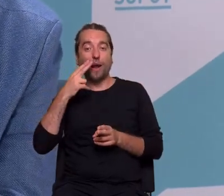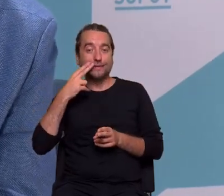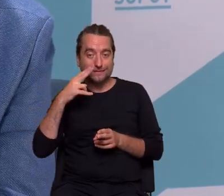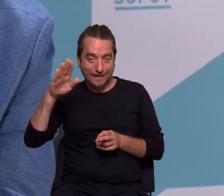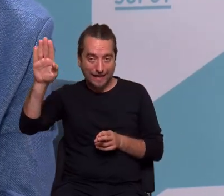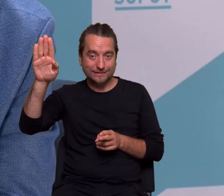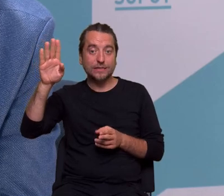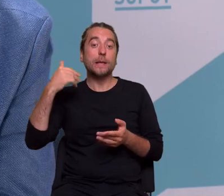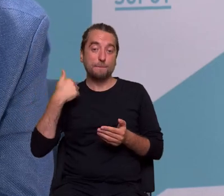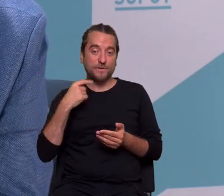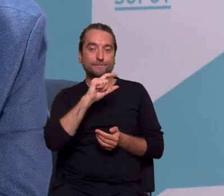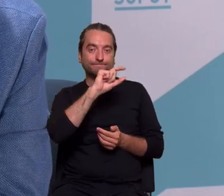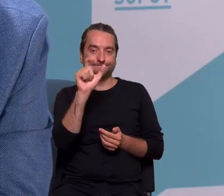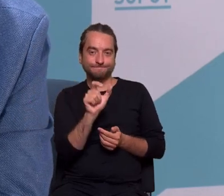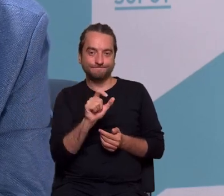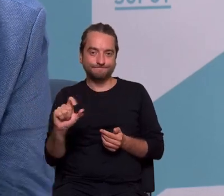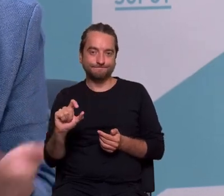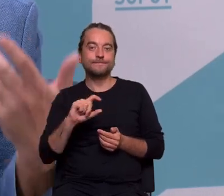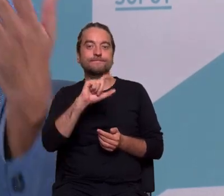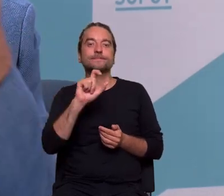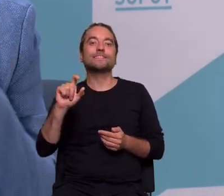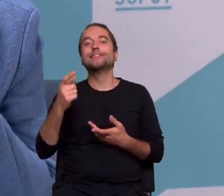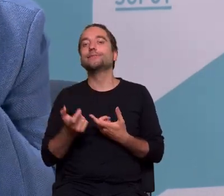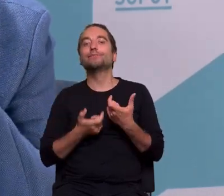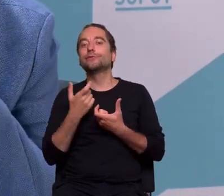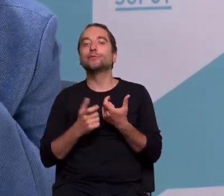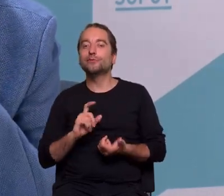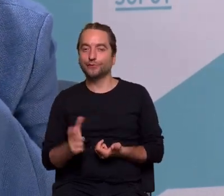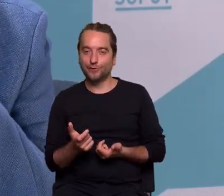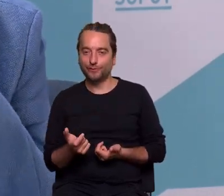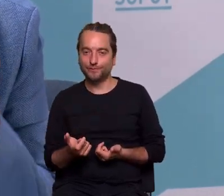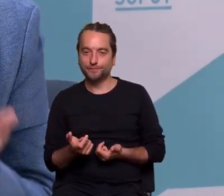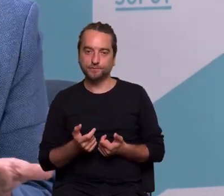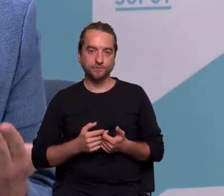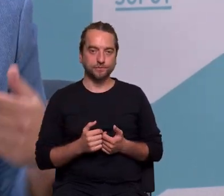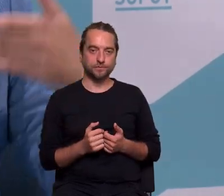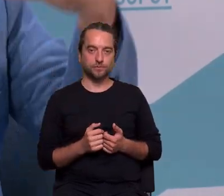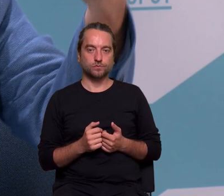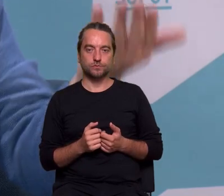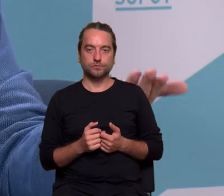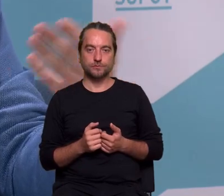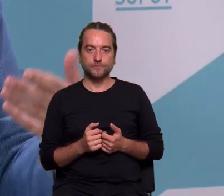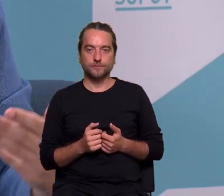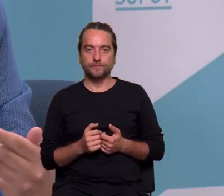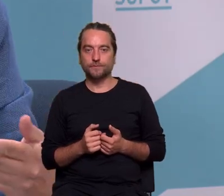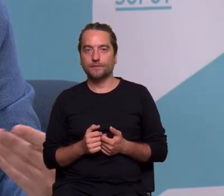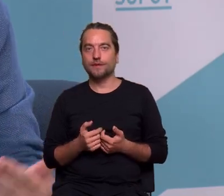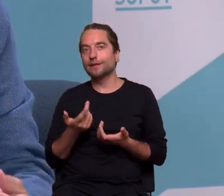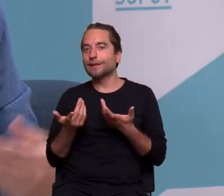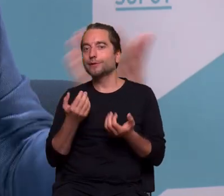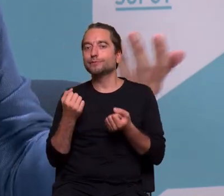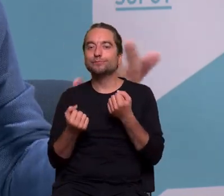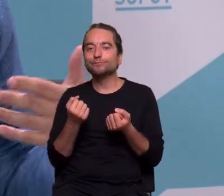no, pojawiły się swastyki. Teraz pojawiło się to pytanie, jakby co z nimi zrobić. To znaczy, jak bardzo